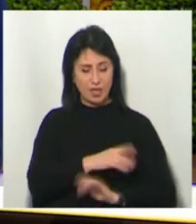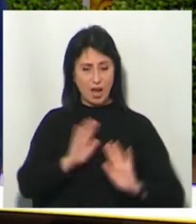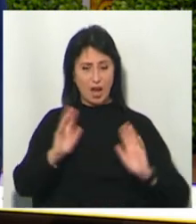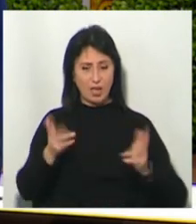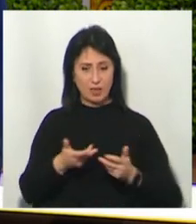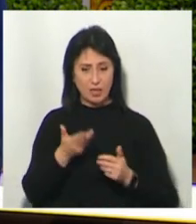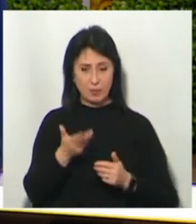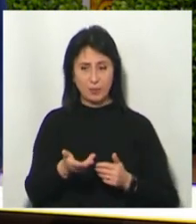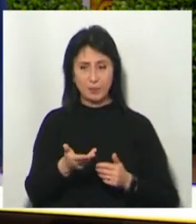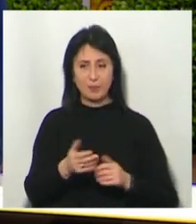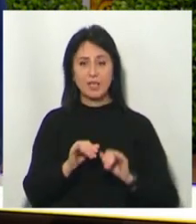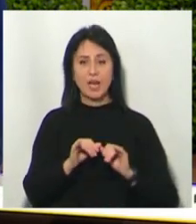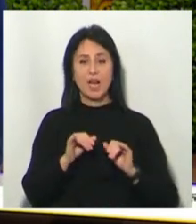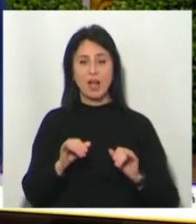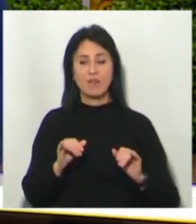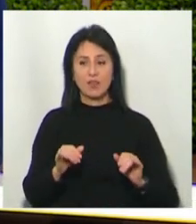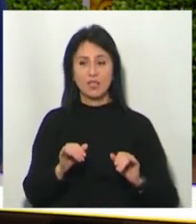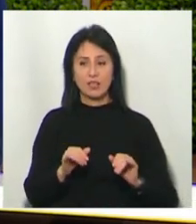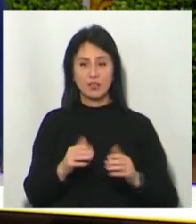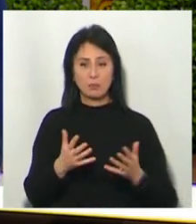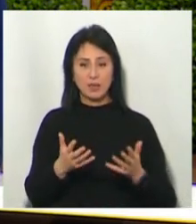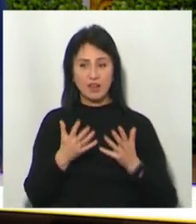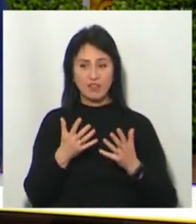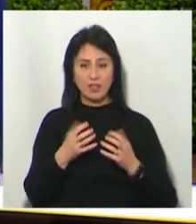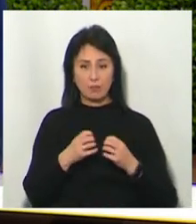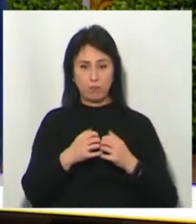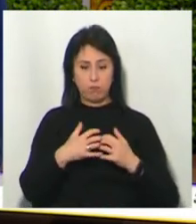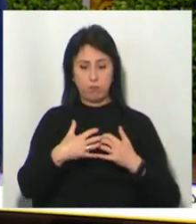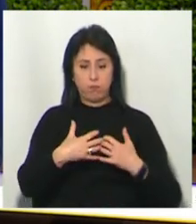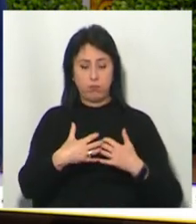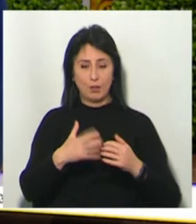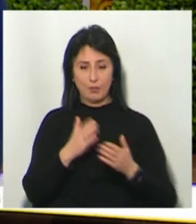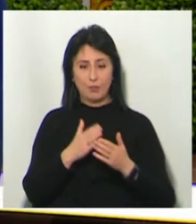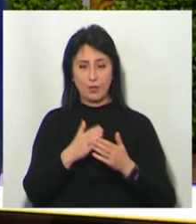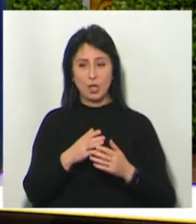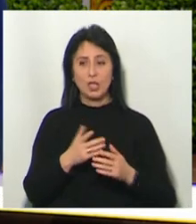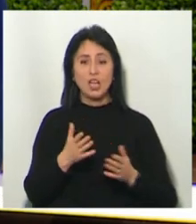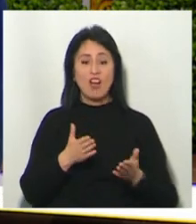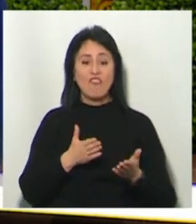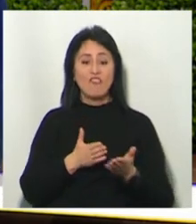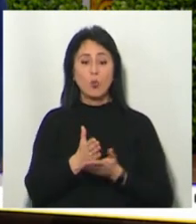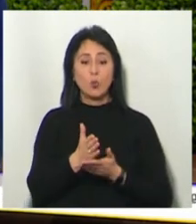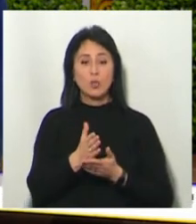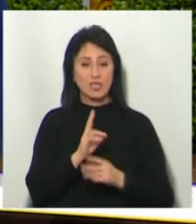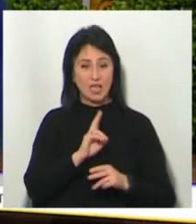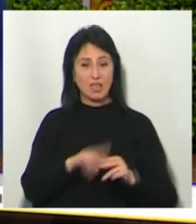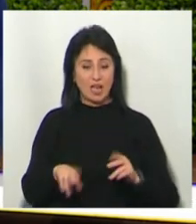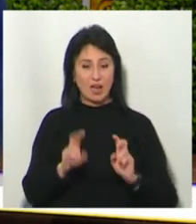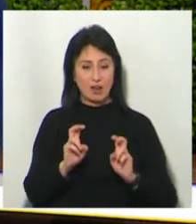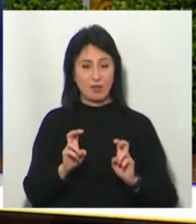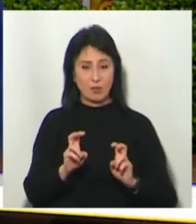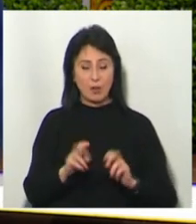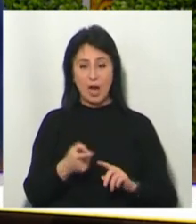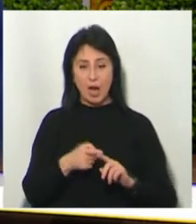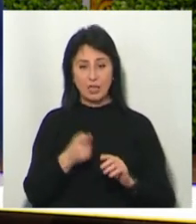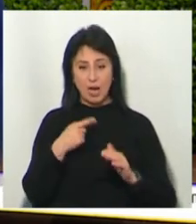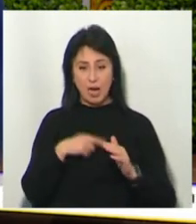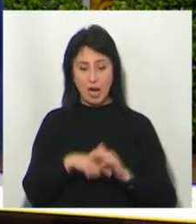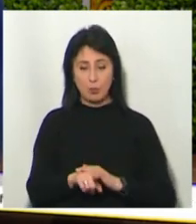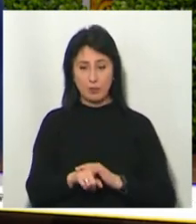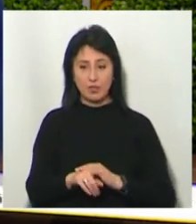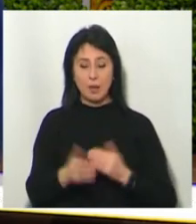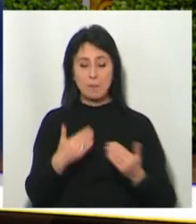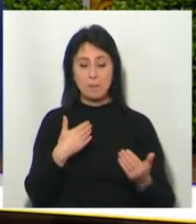ანთება, განვითარებული კვეთრი შეშუპება სახსარში და ზოგადად ფუნქციის დაკარგვა სახსრის. აქედან